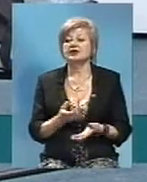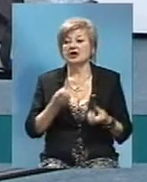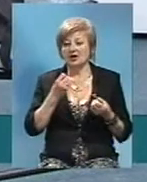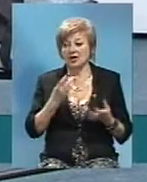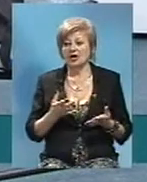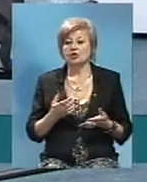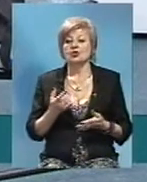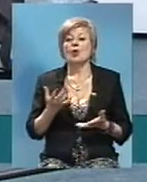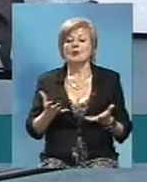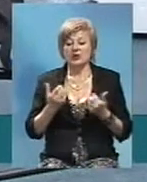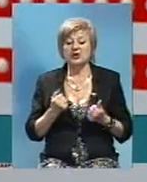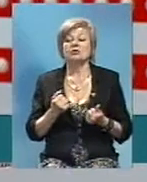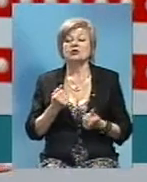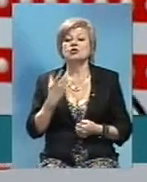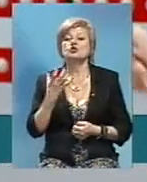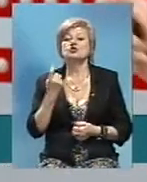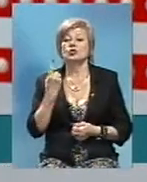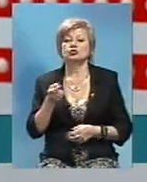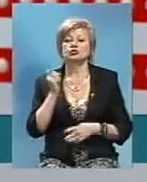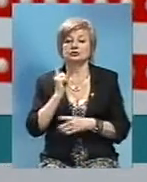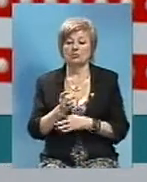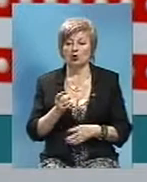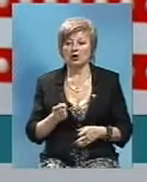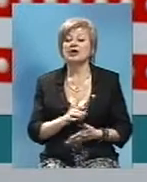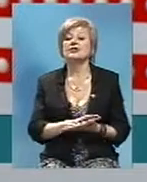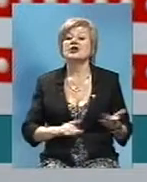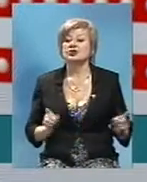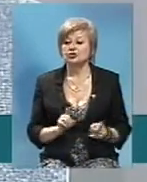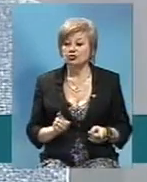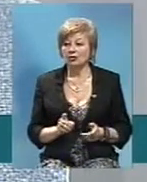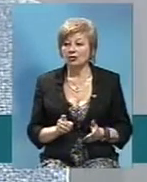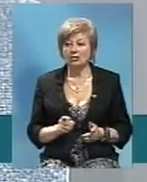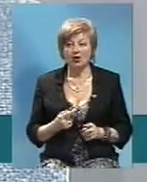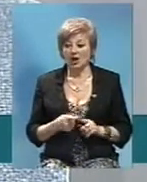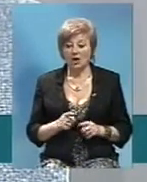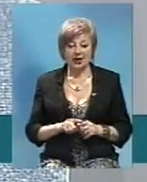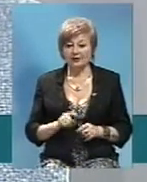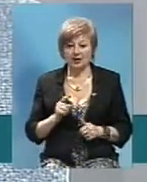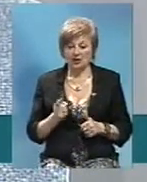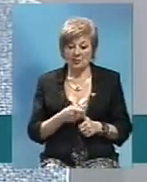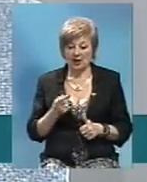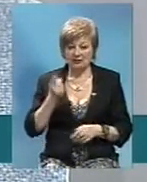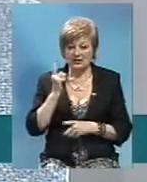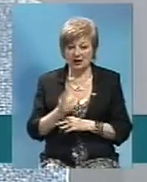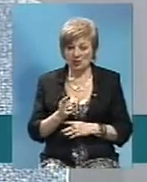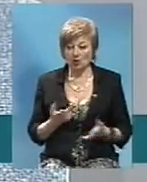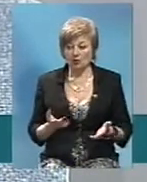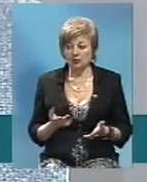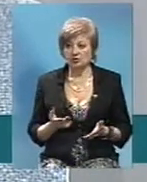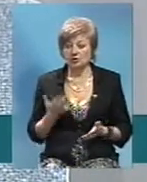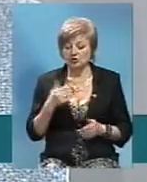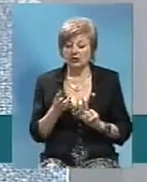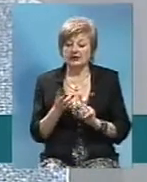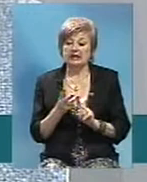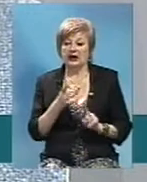одну заборону приймемо. Ну, що далі? Влада, що далі? Бо це ж не перша заборона, да, направду. Ми говорили про те, що вже